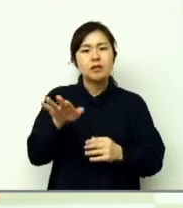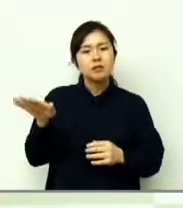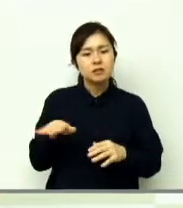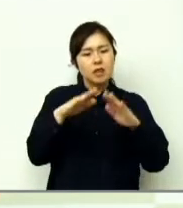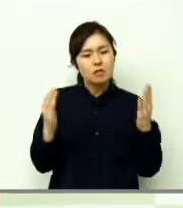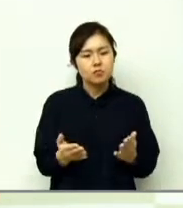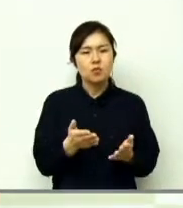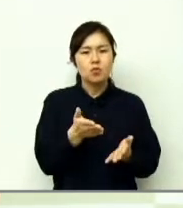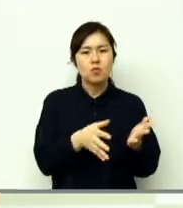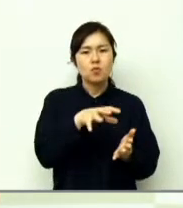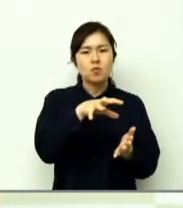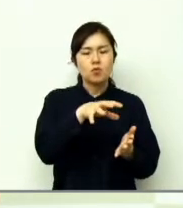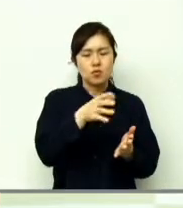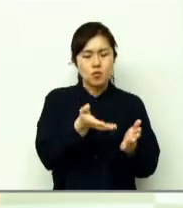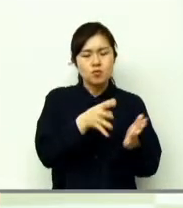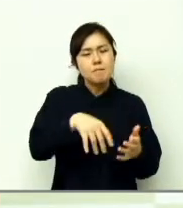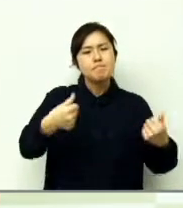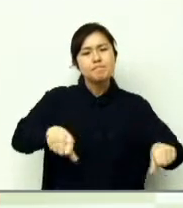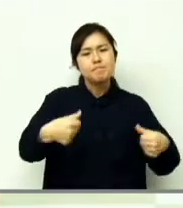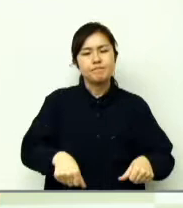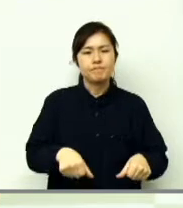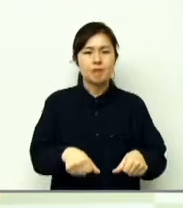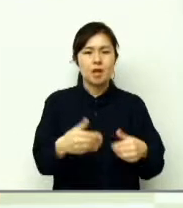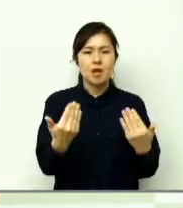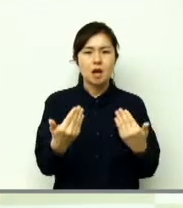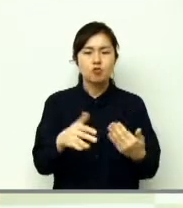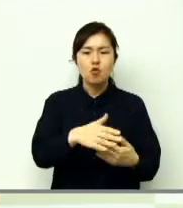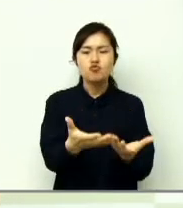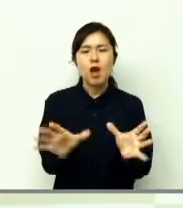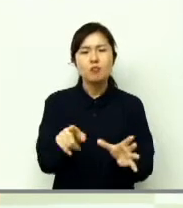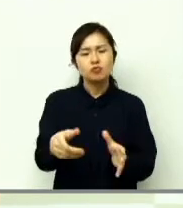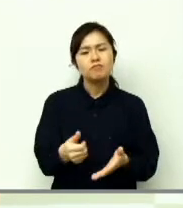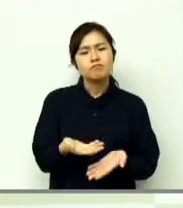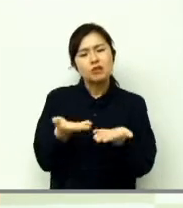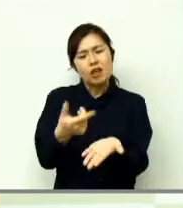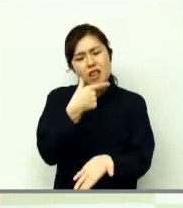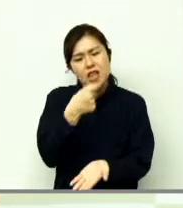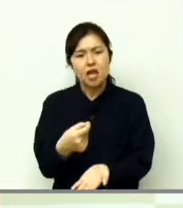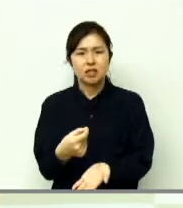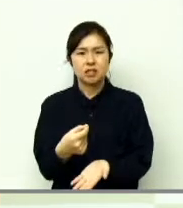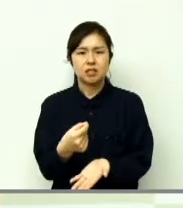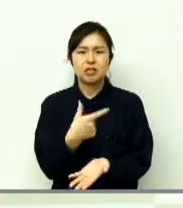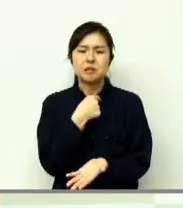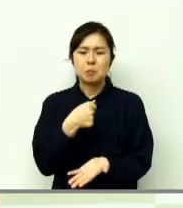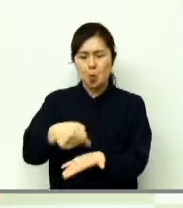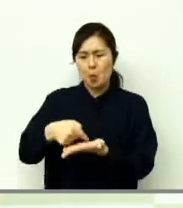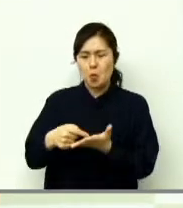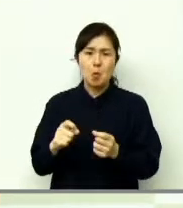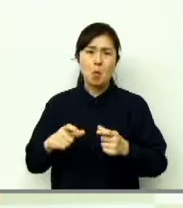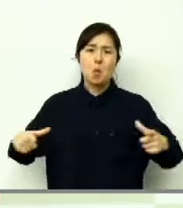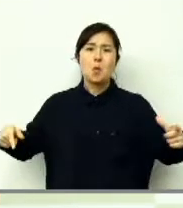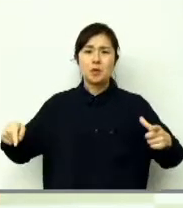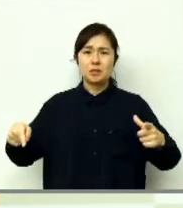して、待機児童の解消には至っていないという状況でございます。そのため現在本市の子ども子育て支